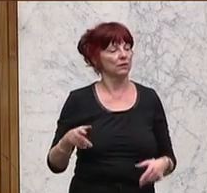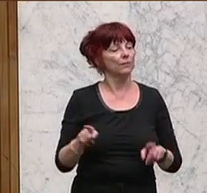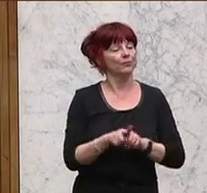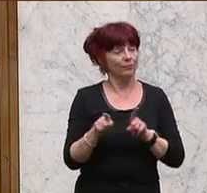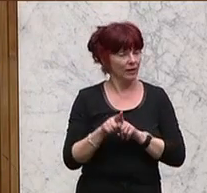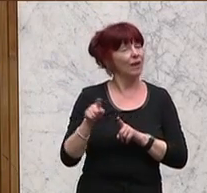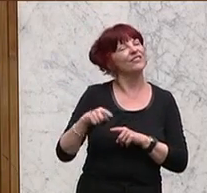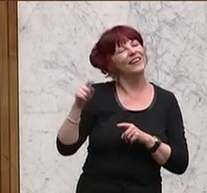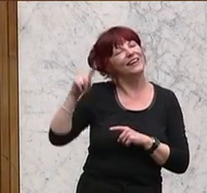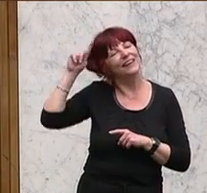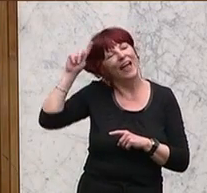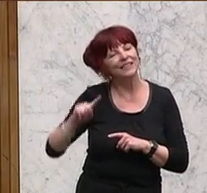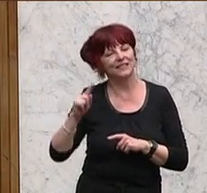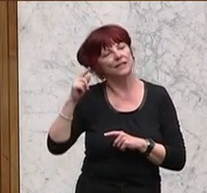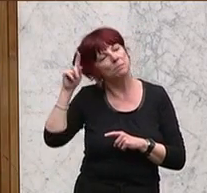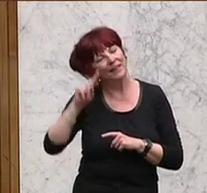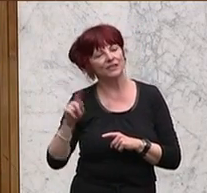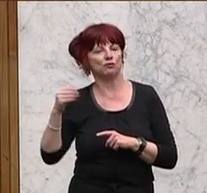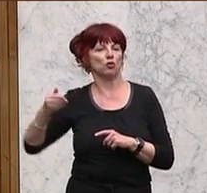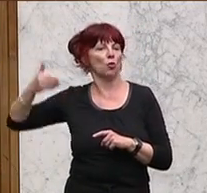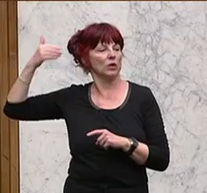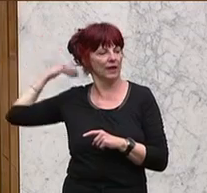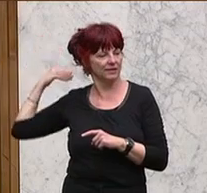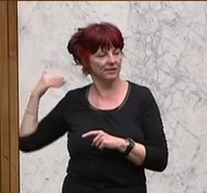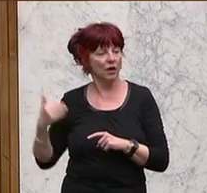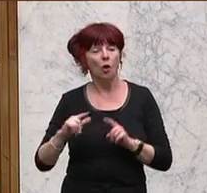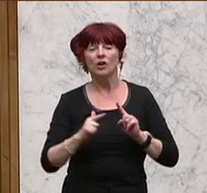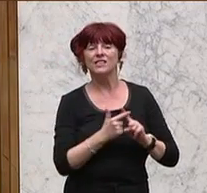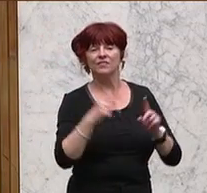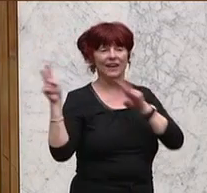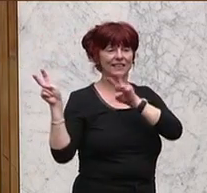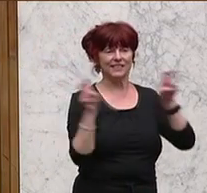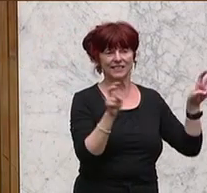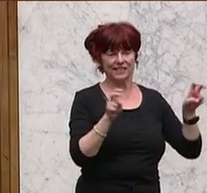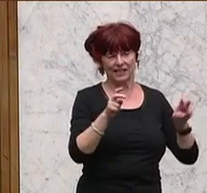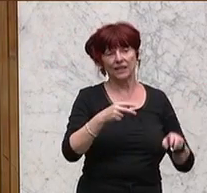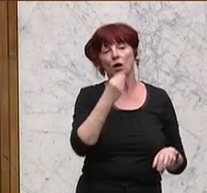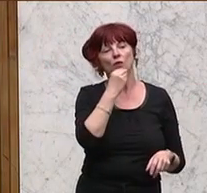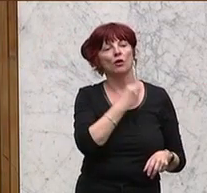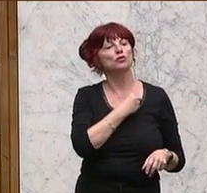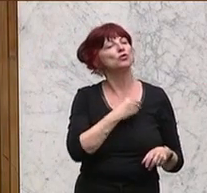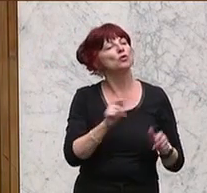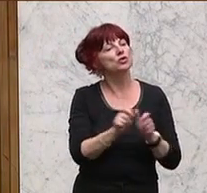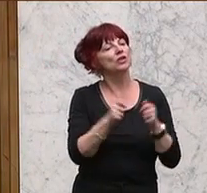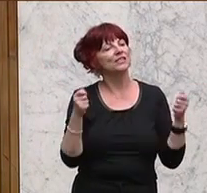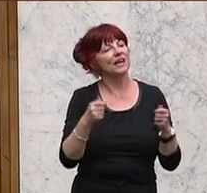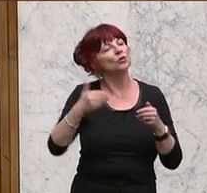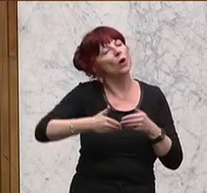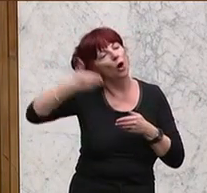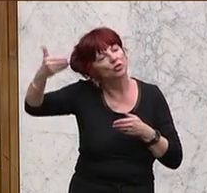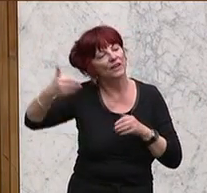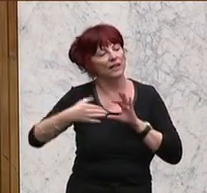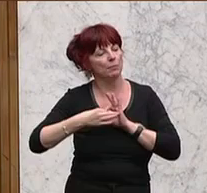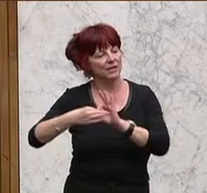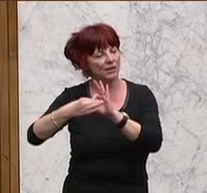zweite Zitat ist aus der französischen Zeitung für die auswärtigen Beziehungen. Und die sprechen